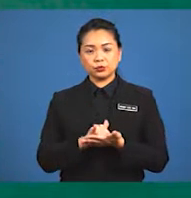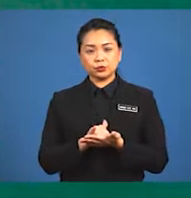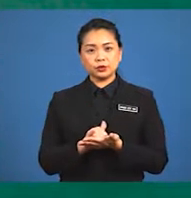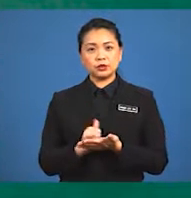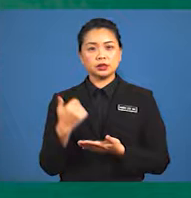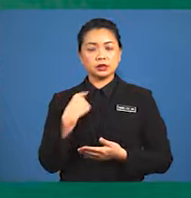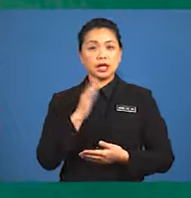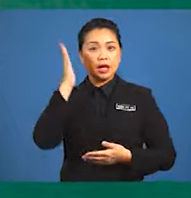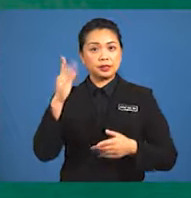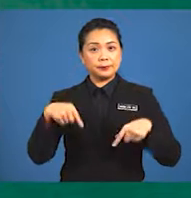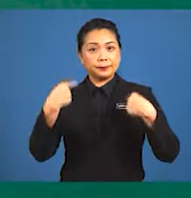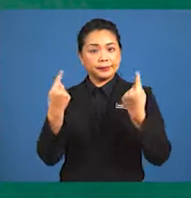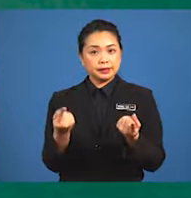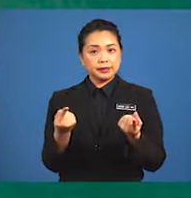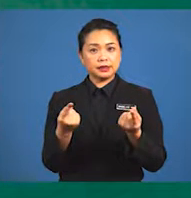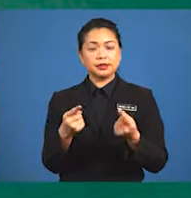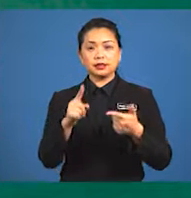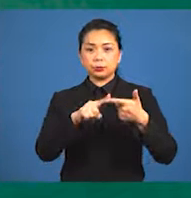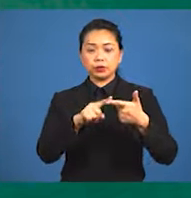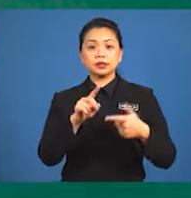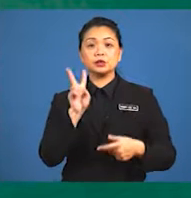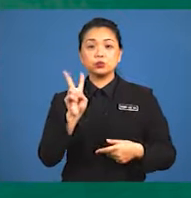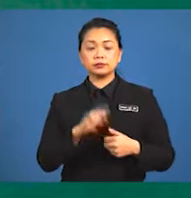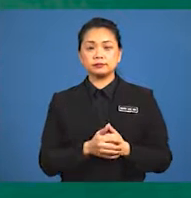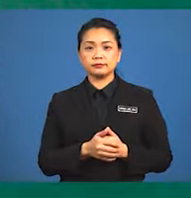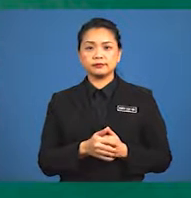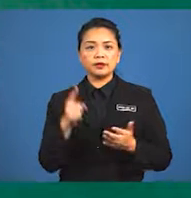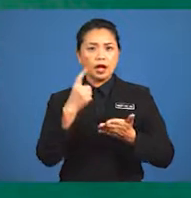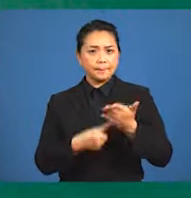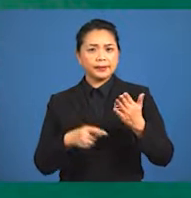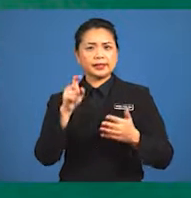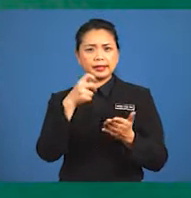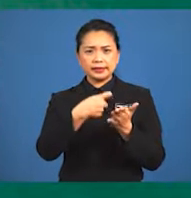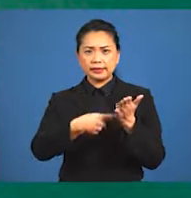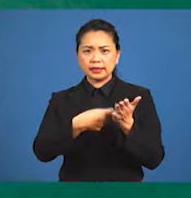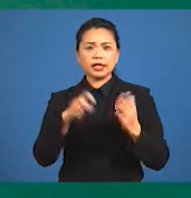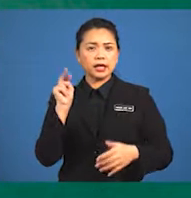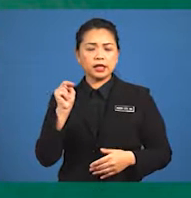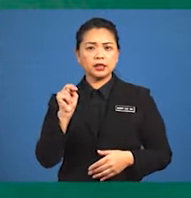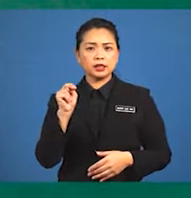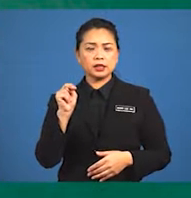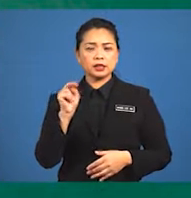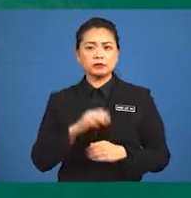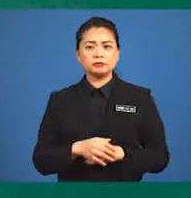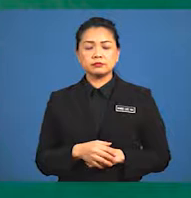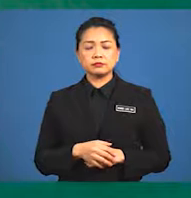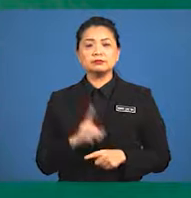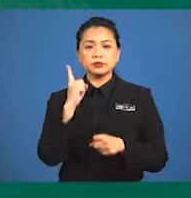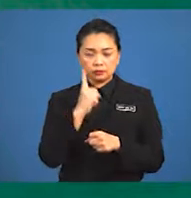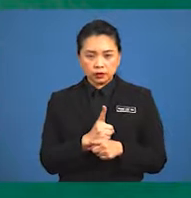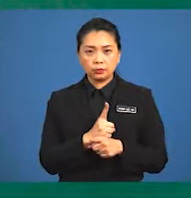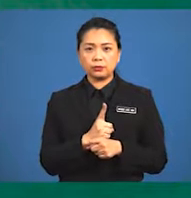Seterusnya, kita akan pergi ke sebutan yang kedua. Apakah nilai n bagi sebutan kedua?